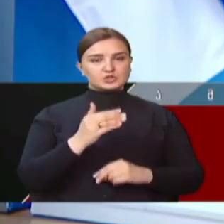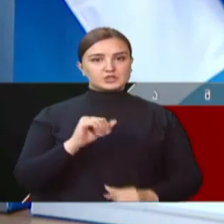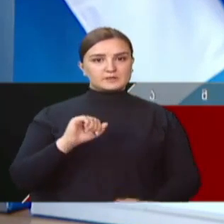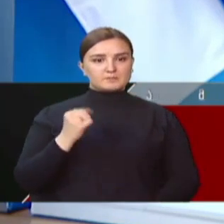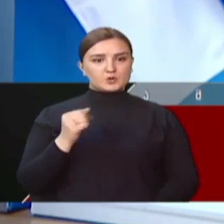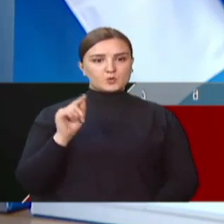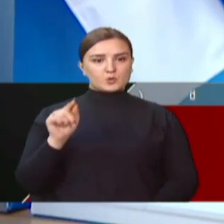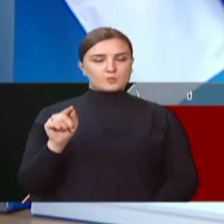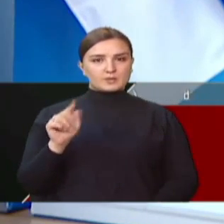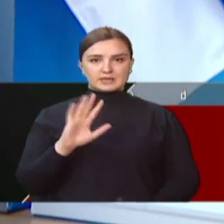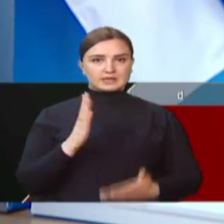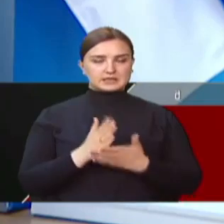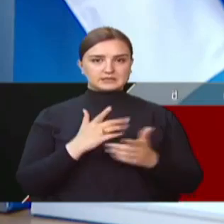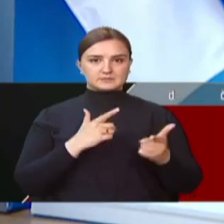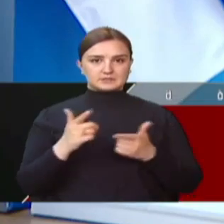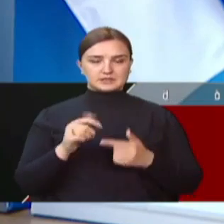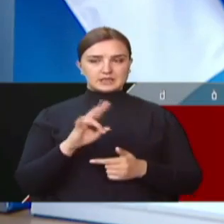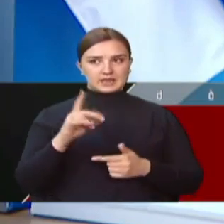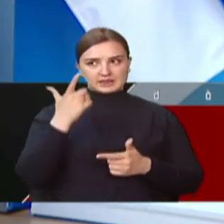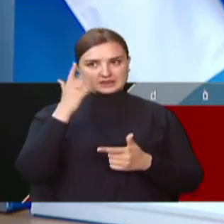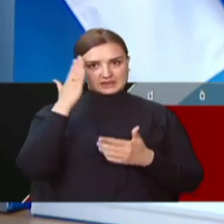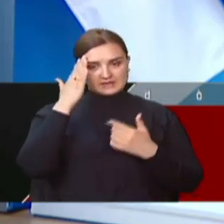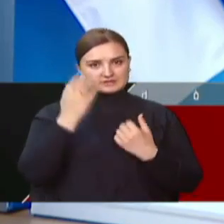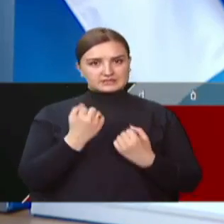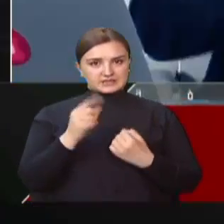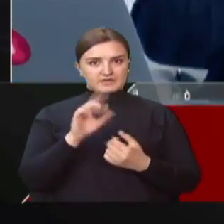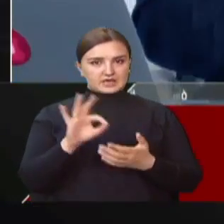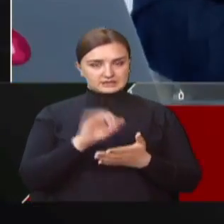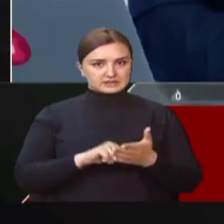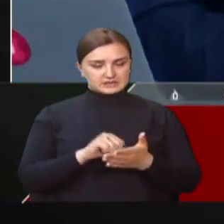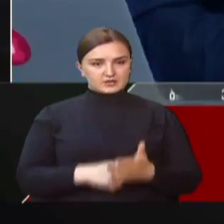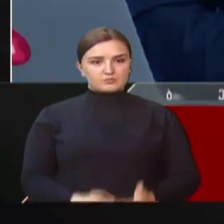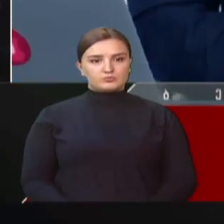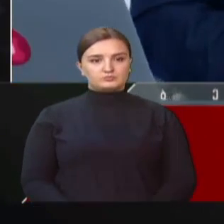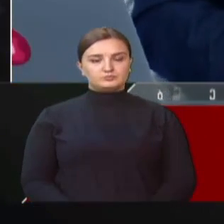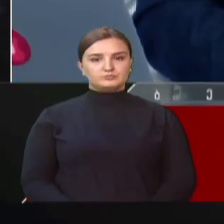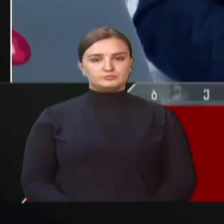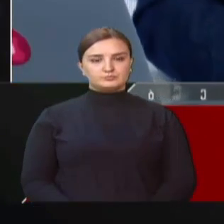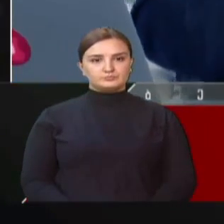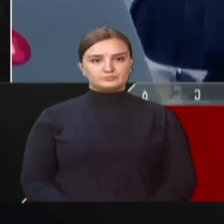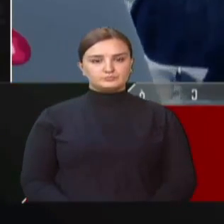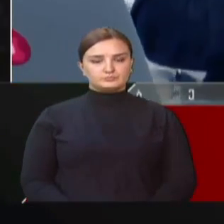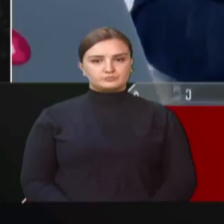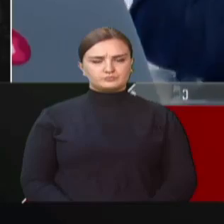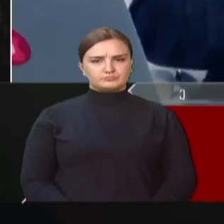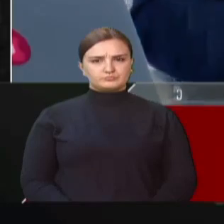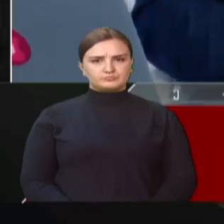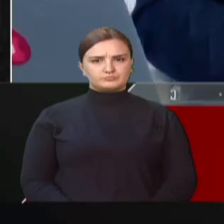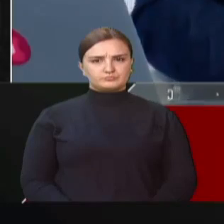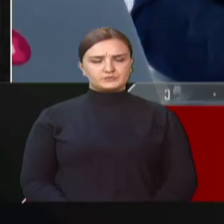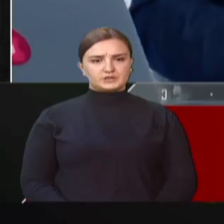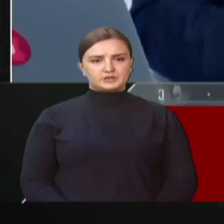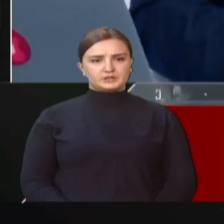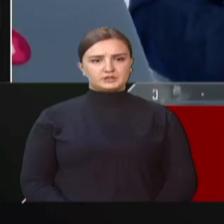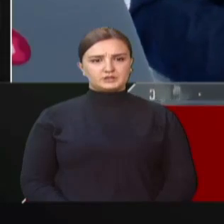მეგობარი არ არის მზად, ან თავს იკავებს რაღაც გამო. ბატონო არჩილ, რასაკეთებს ქართული ოცნება იმისთვის, რომ აი გარკვეული ეჭვები და